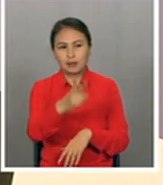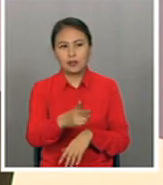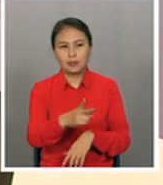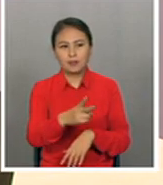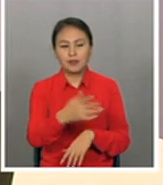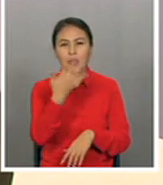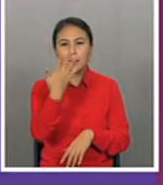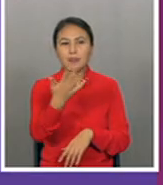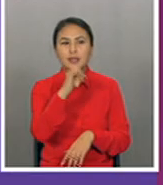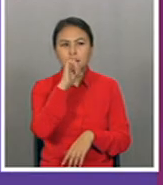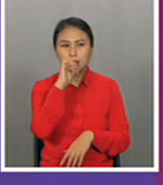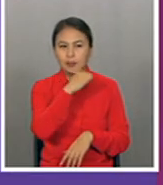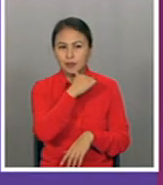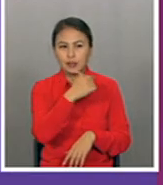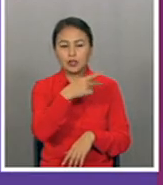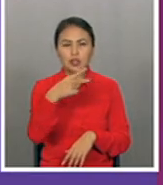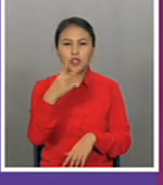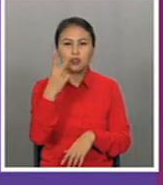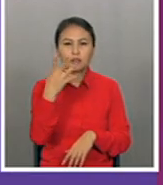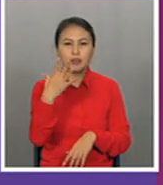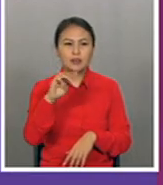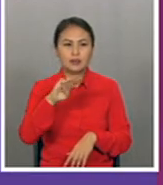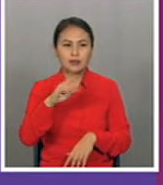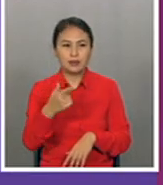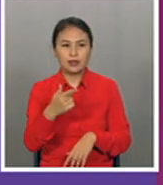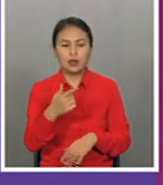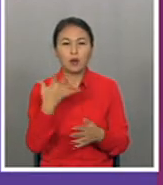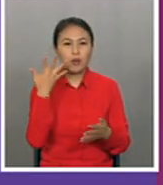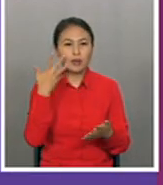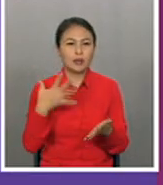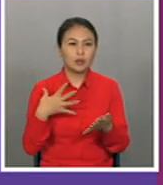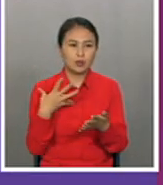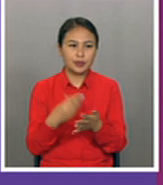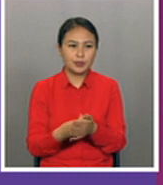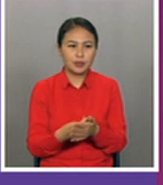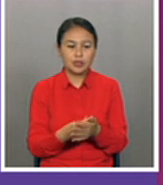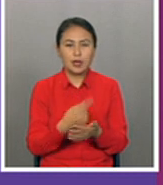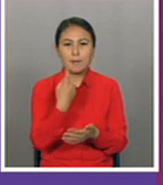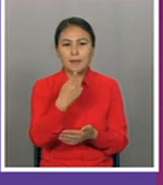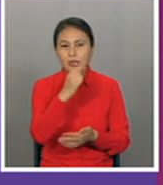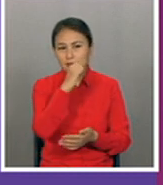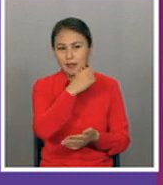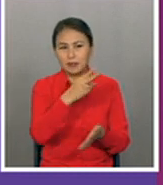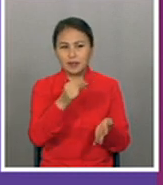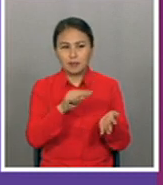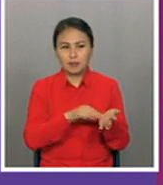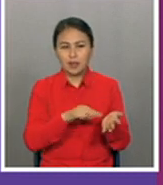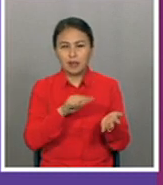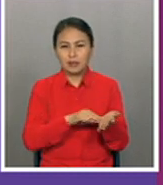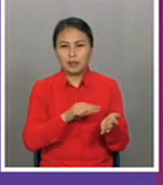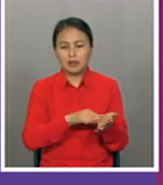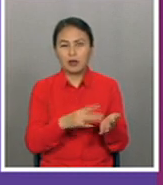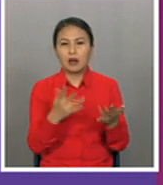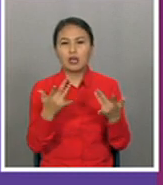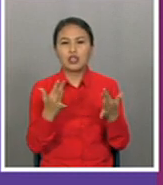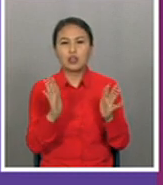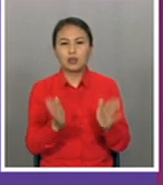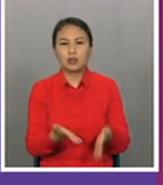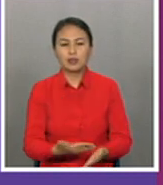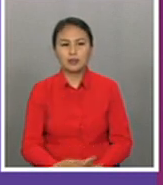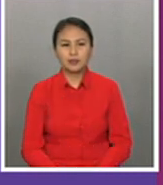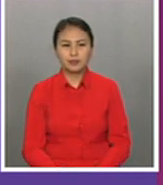қарастырайық. 5 кәмпитке 25 теңге төленген болса, 1 кәмпиттің бағасы қанша теңге болады?